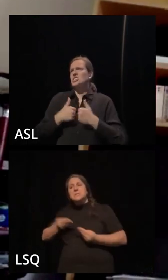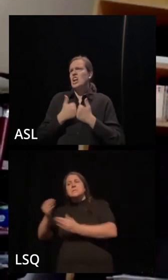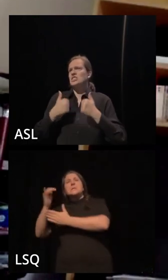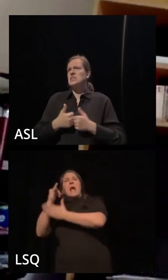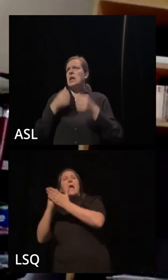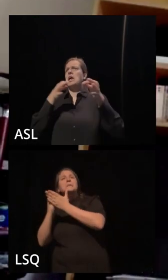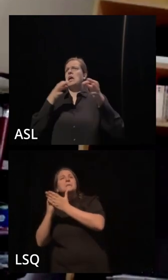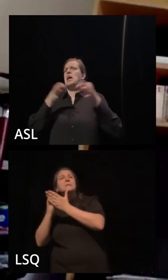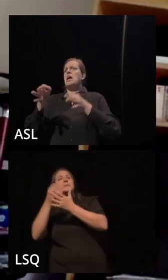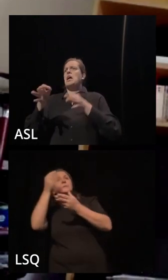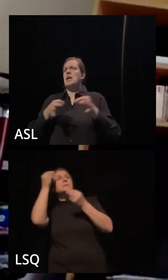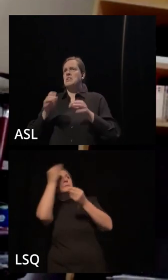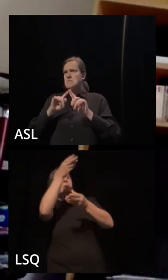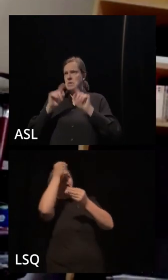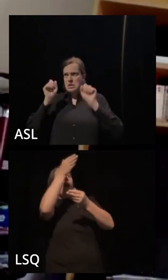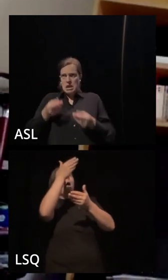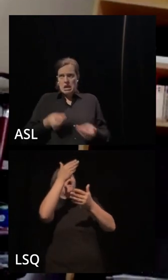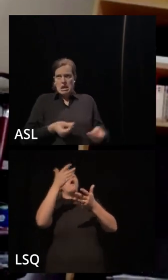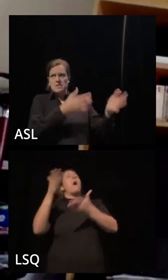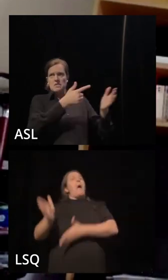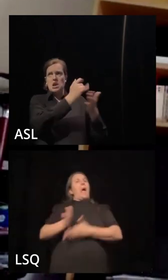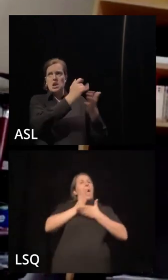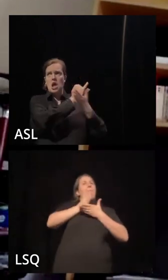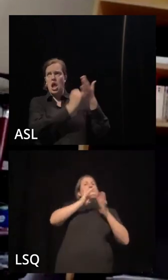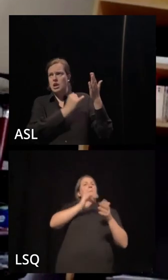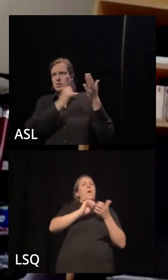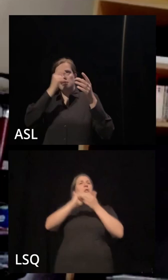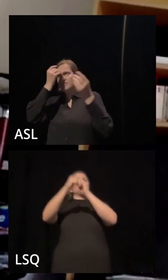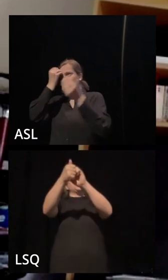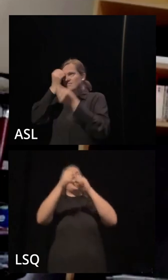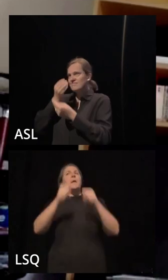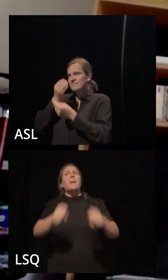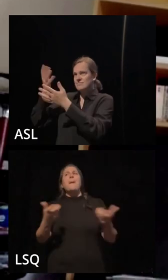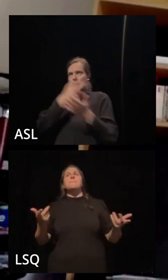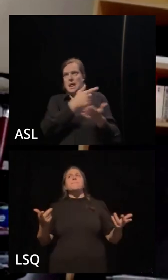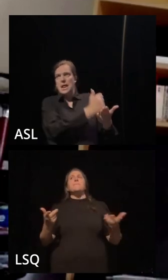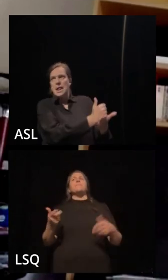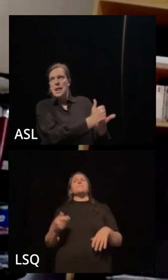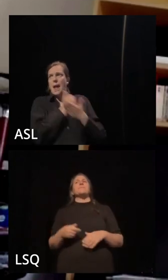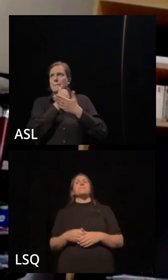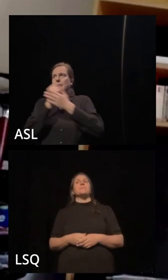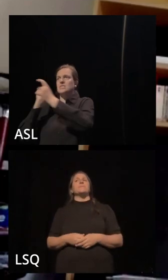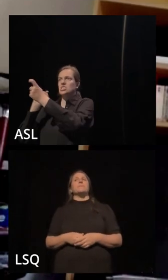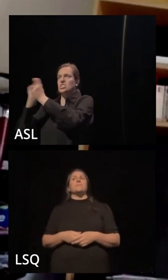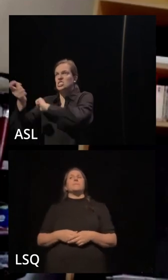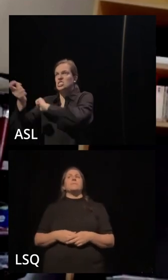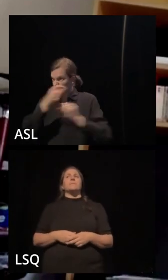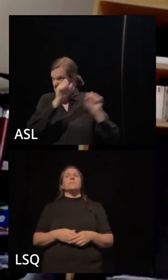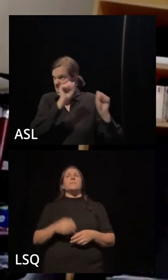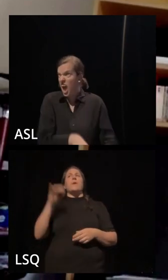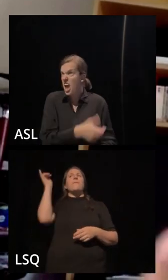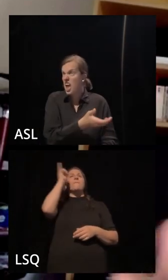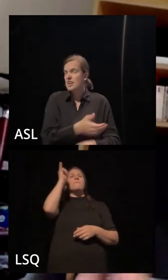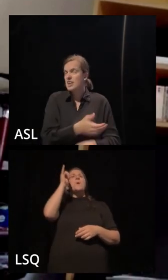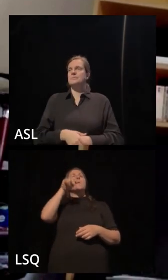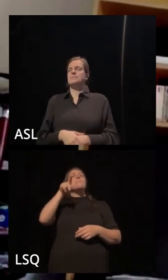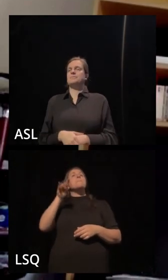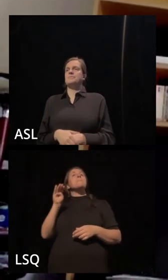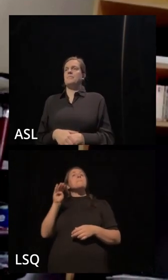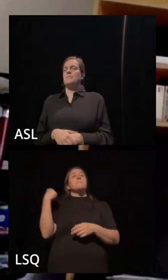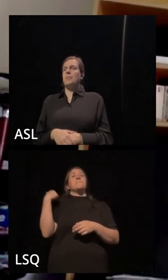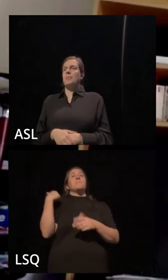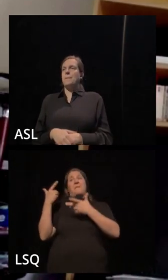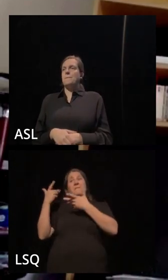qui s'appelle La Folie Kilomètre, qui nous a proposé, à partir d'un plan de prévention de risque inondation, nous a proposé de faire un